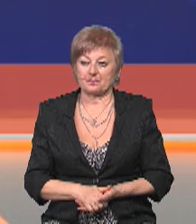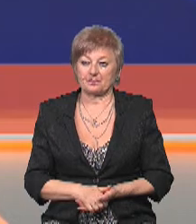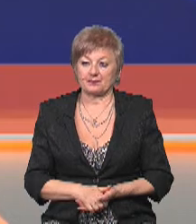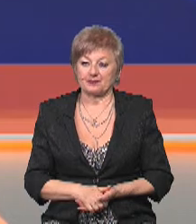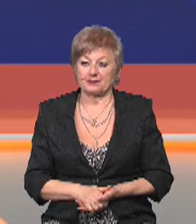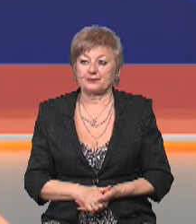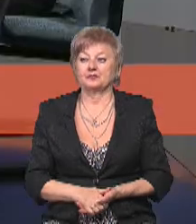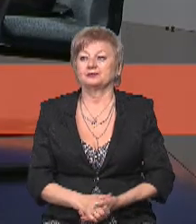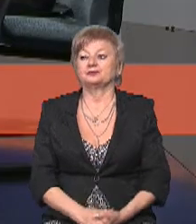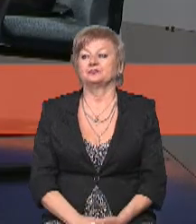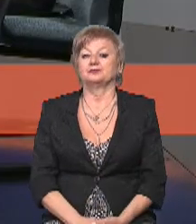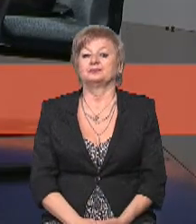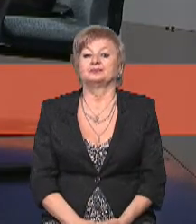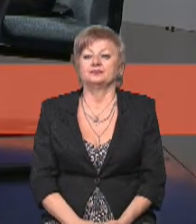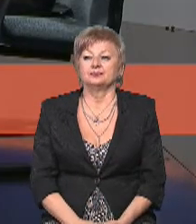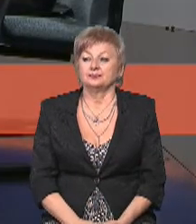Спасибо большое.